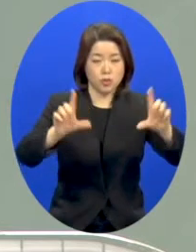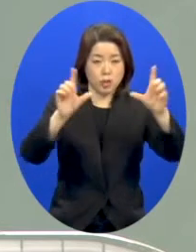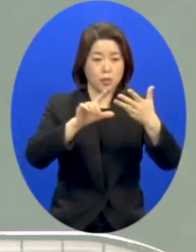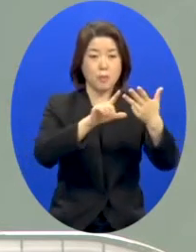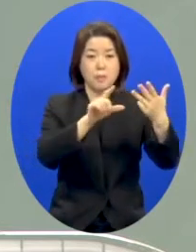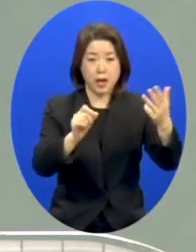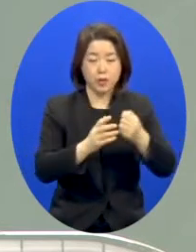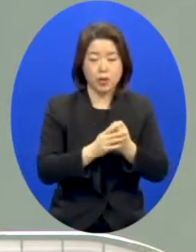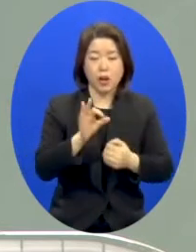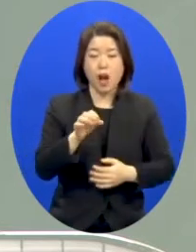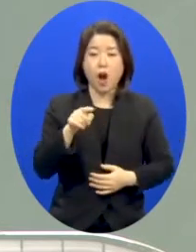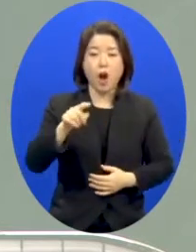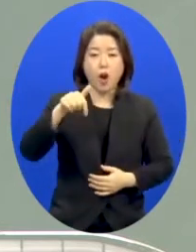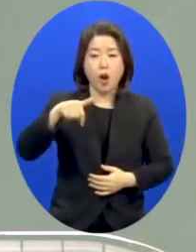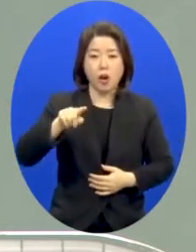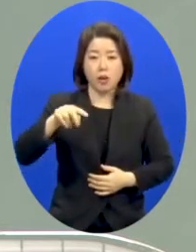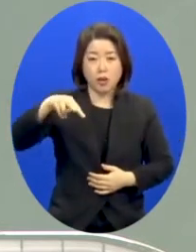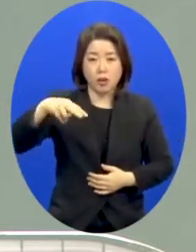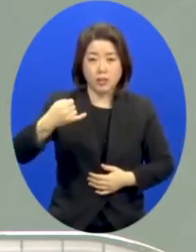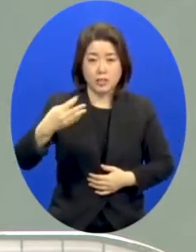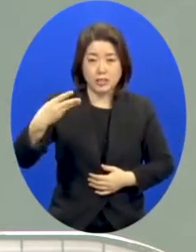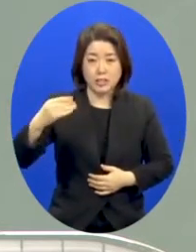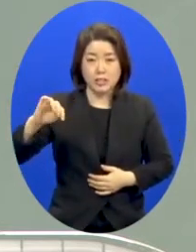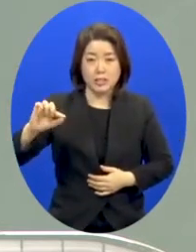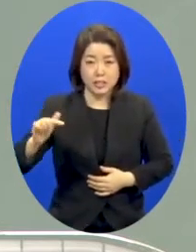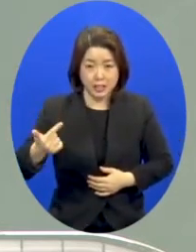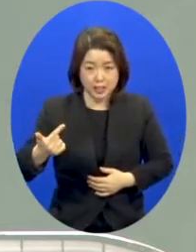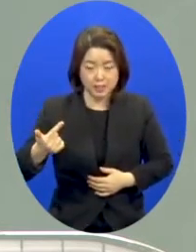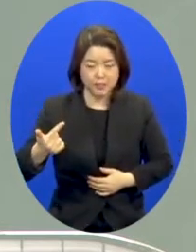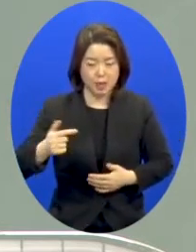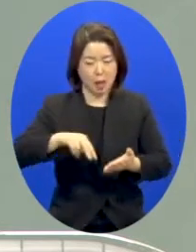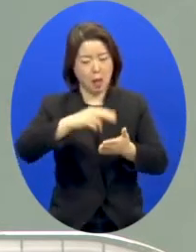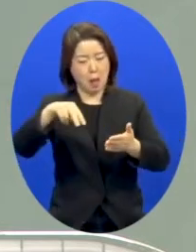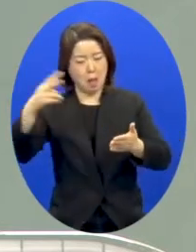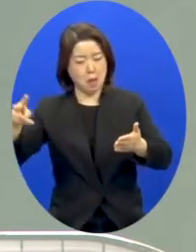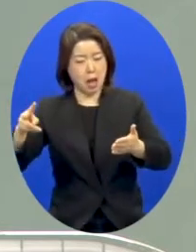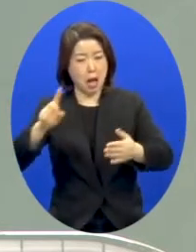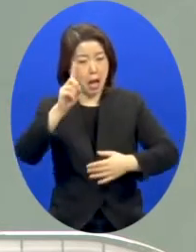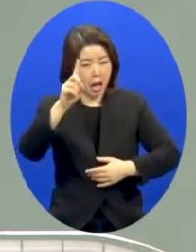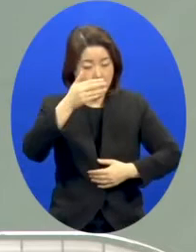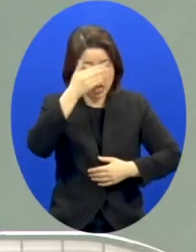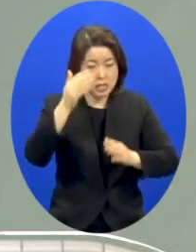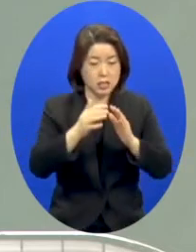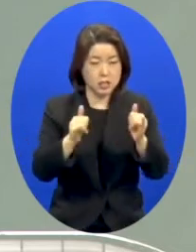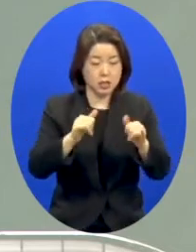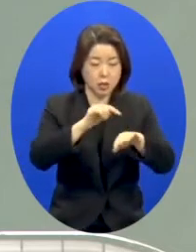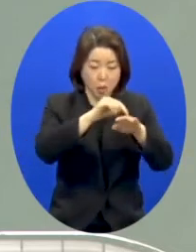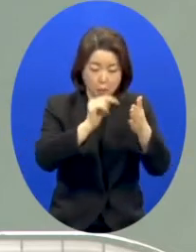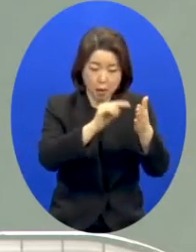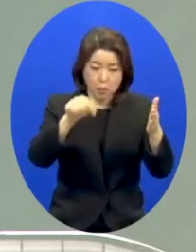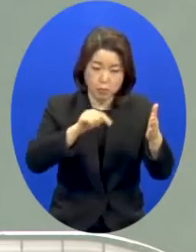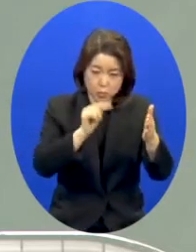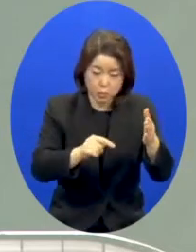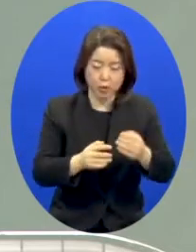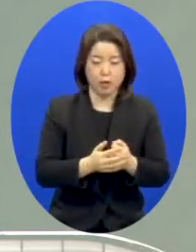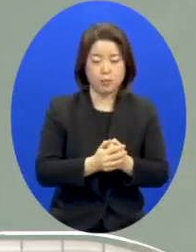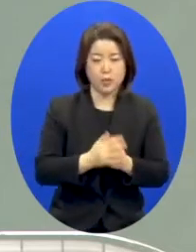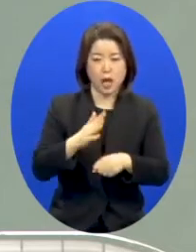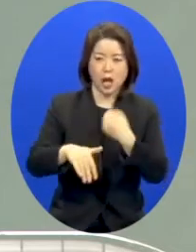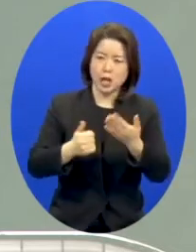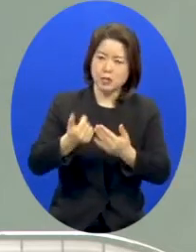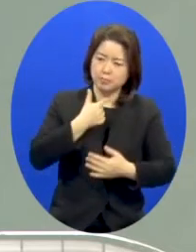하는 한 방탕 햇던 사람 그러나 그의 마음에는 하나님의 향한 갈망이 가득했습니다 4 믿어지지가 않는